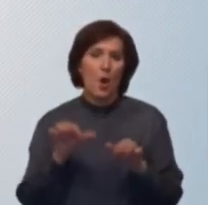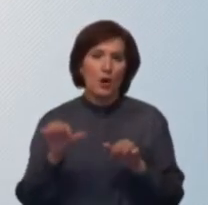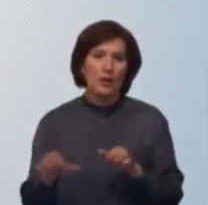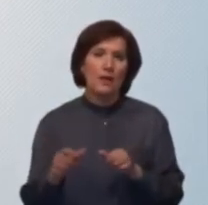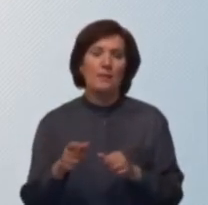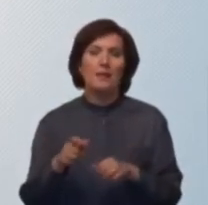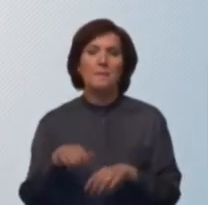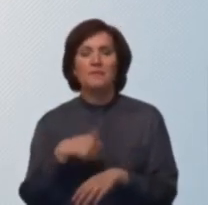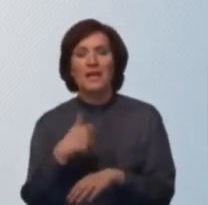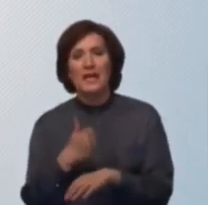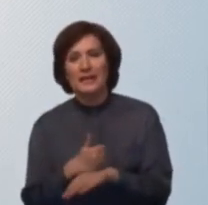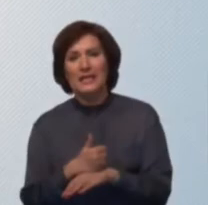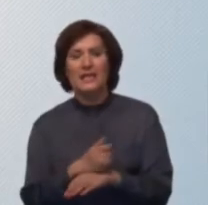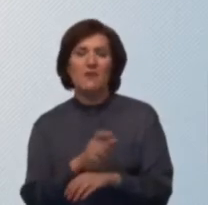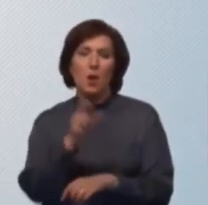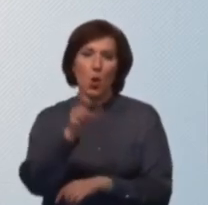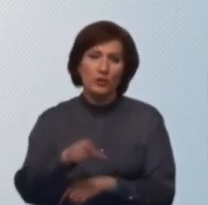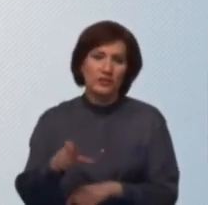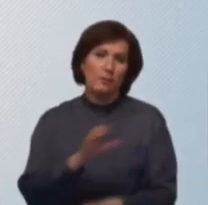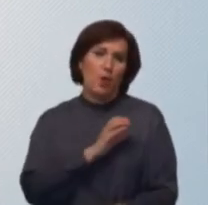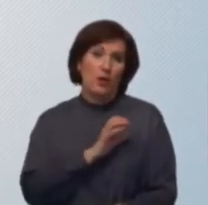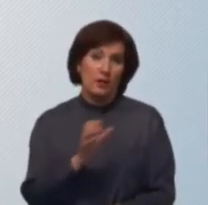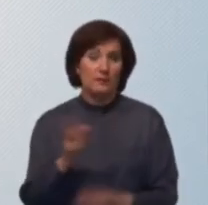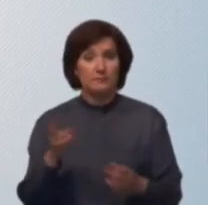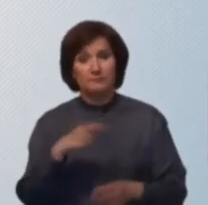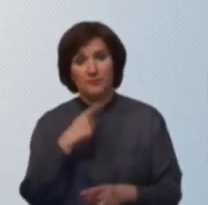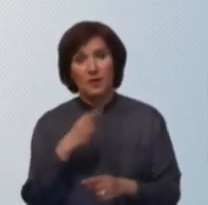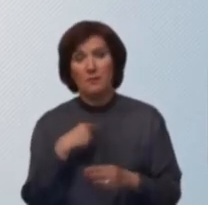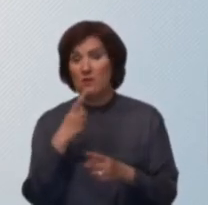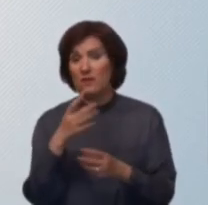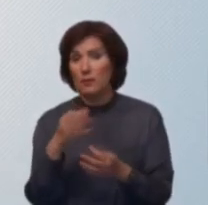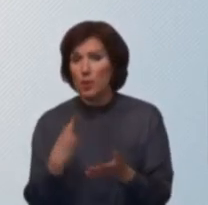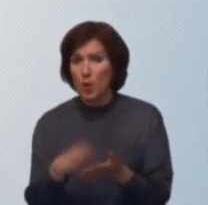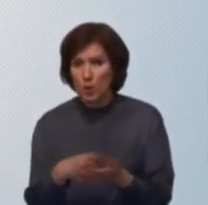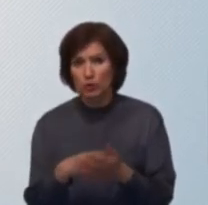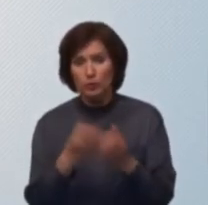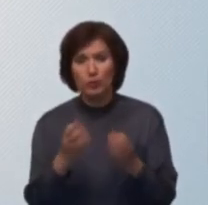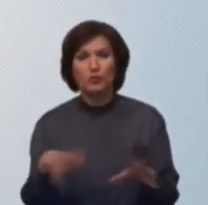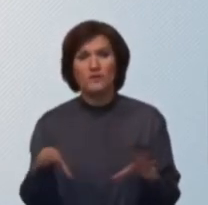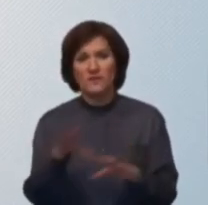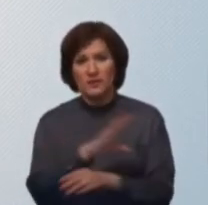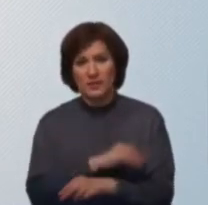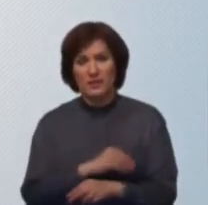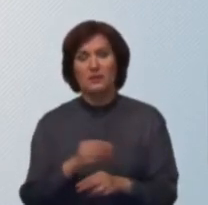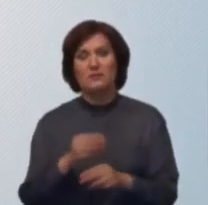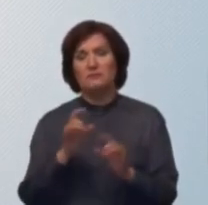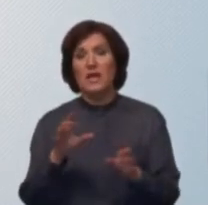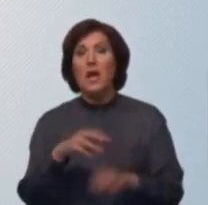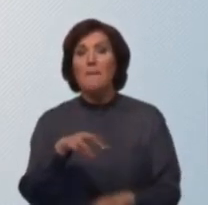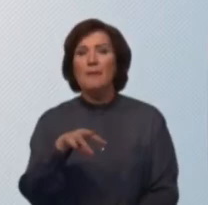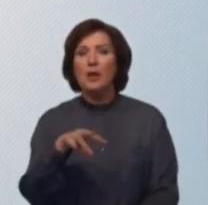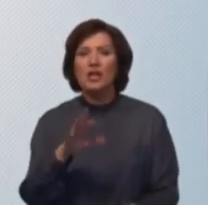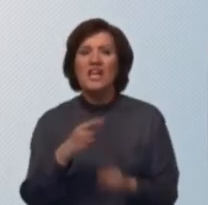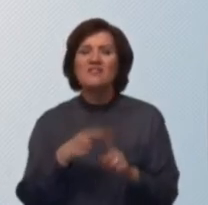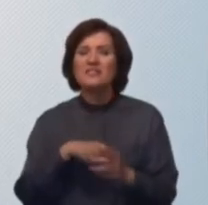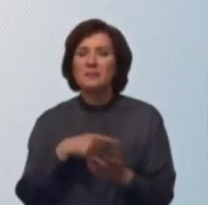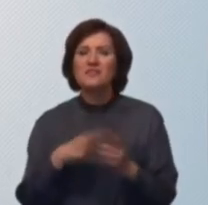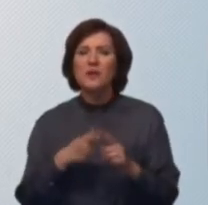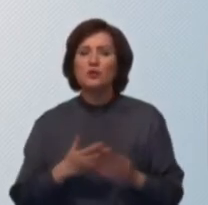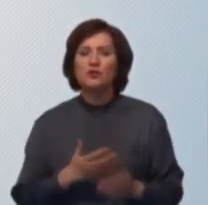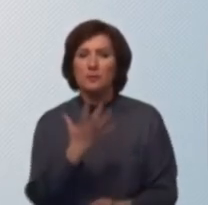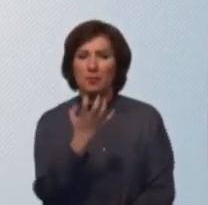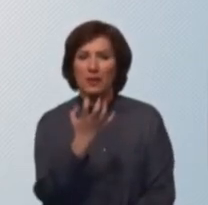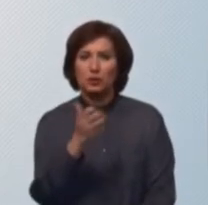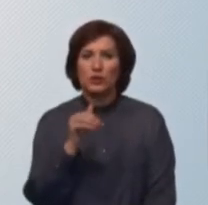лідерів, осіб, олігархів. Важливо сказати, ми заговорили про гроші, просто хочу всіх ввести в контекст. Миколаїв – це місто, в якому живе